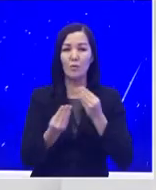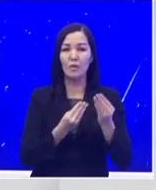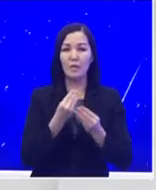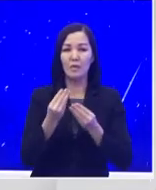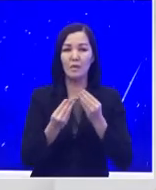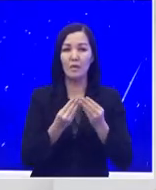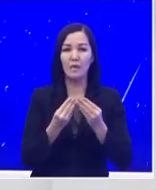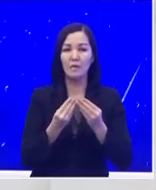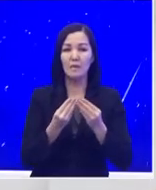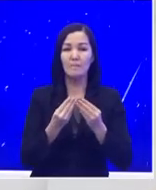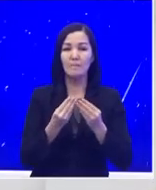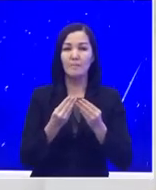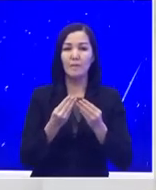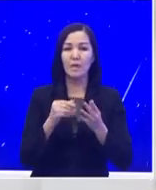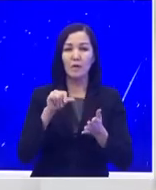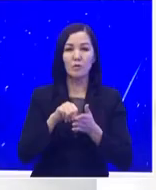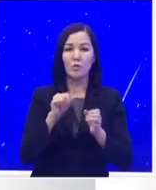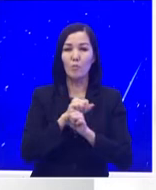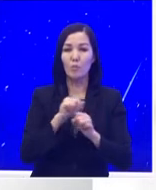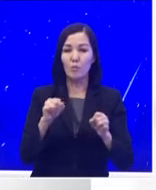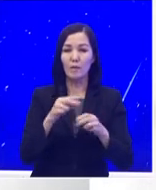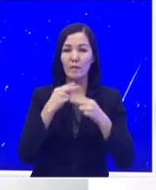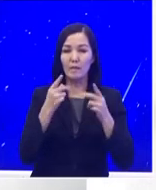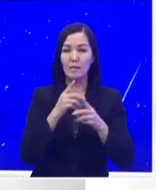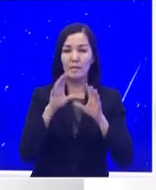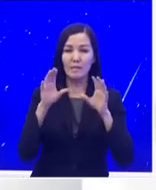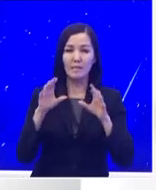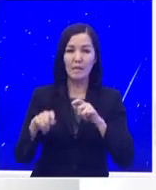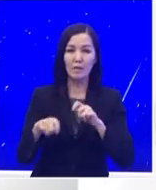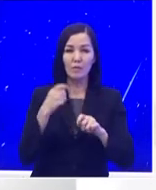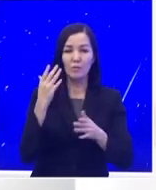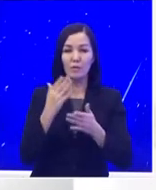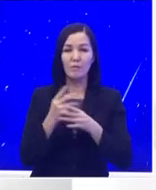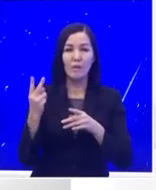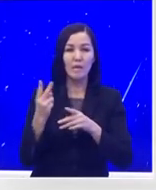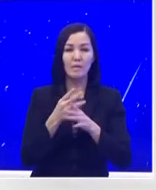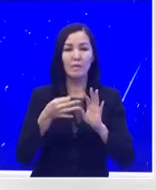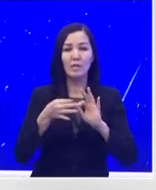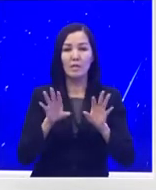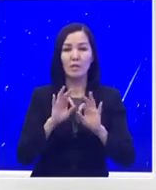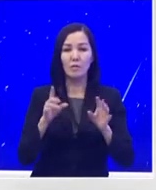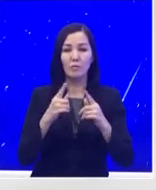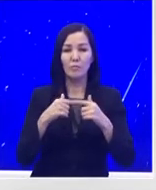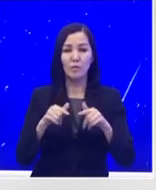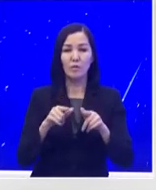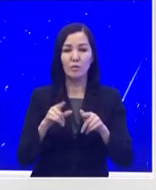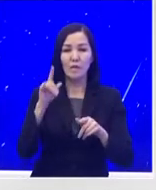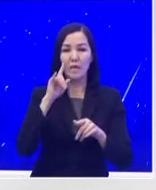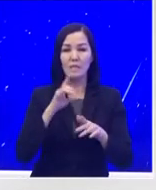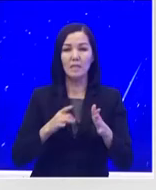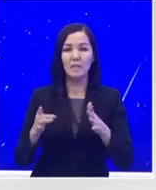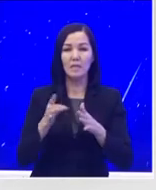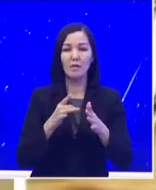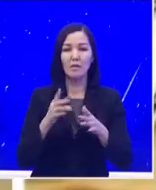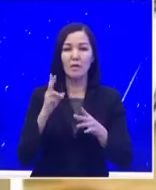пирамидасының белгілері айқын деп танып отыр. Сондықтан заңсыз екен мейлінше түсіндіріп бағуда. Ал ұйымдастырушылар Қазақстан